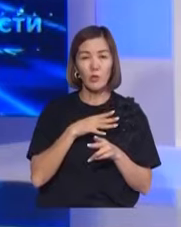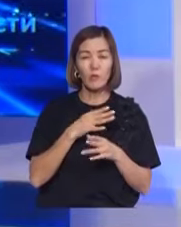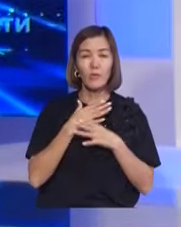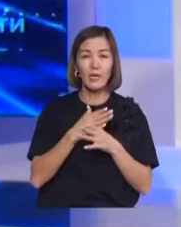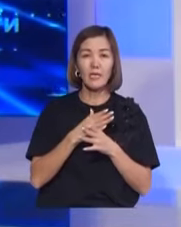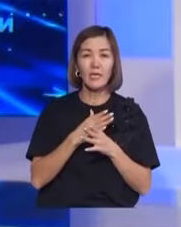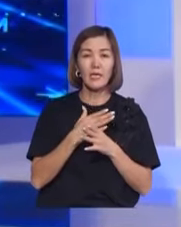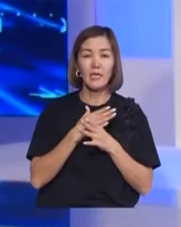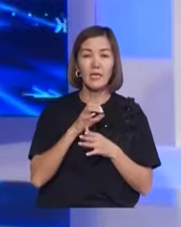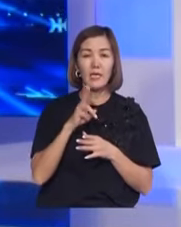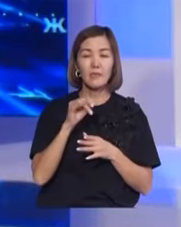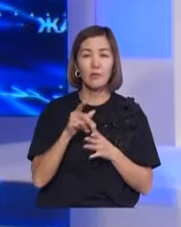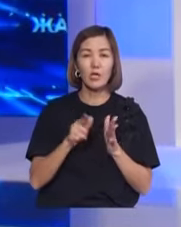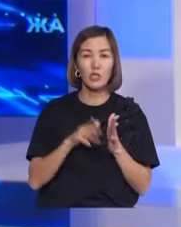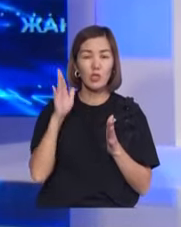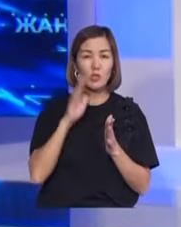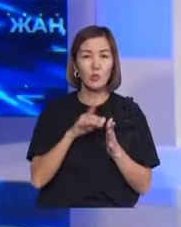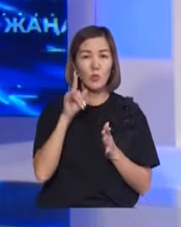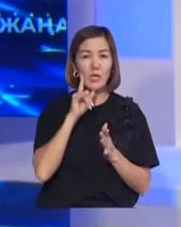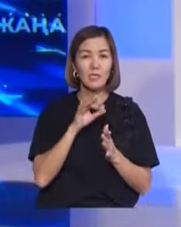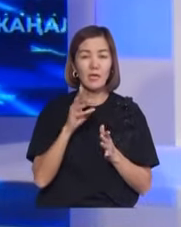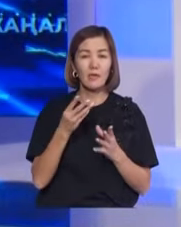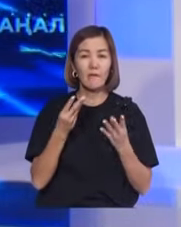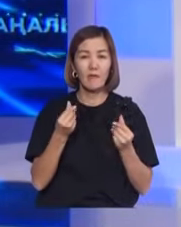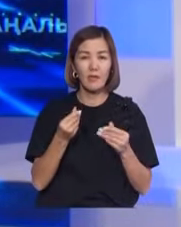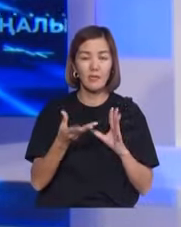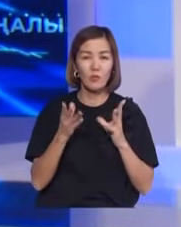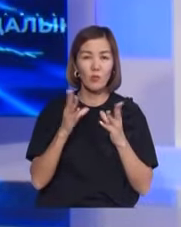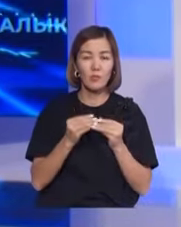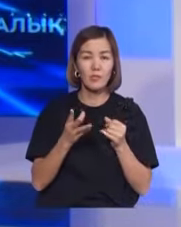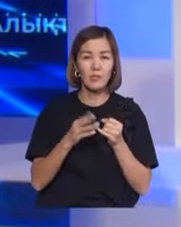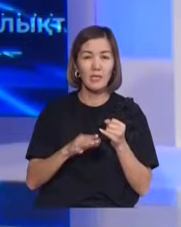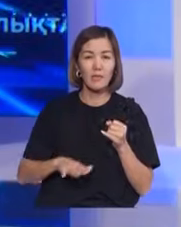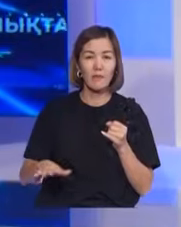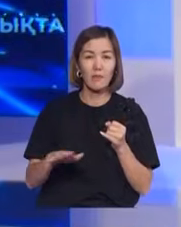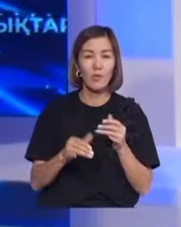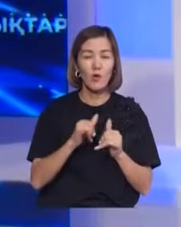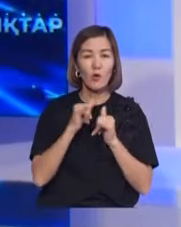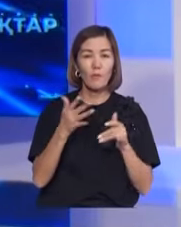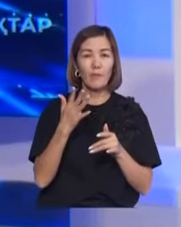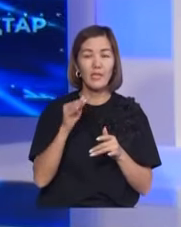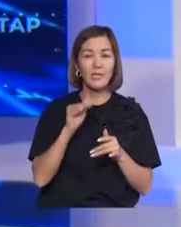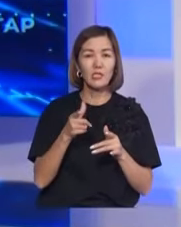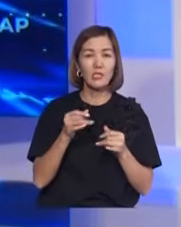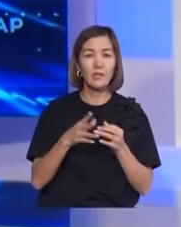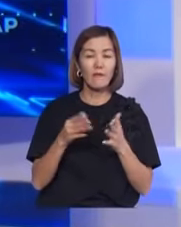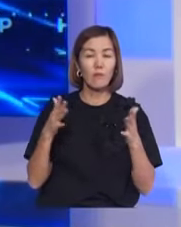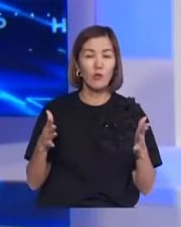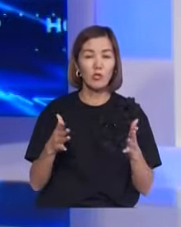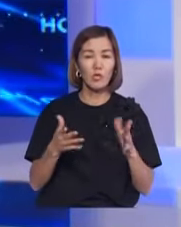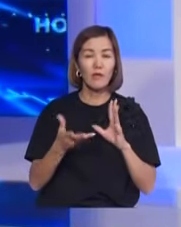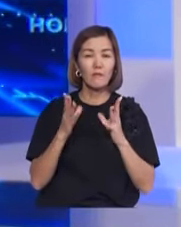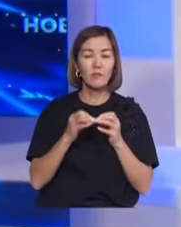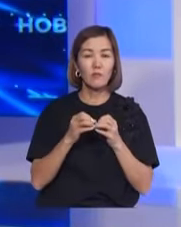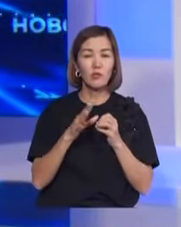благодаря содействию СПК ЖТСУ и Казагрофинанс, посевная площадь сладкого корнеплода увеличилась на 5000 гектаров и